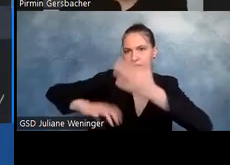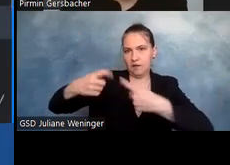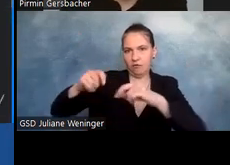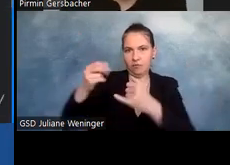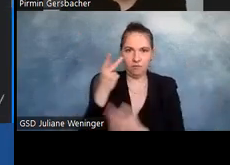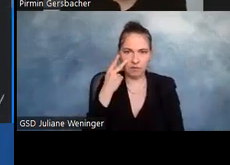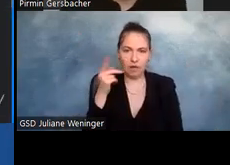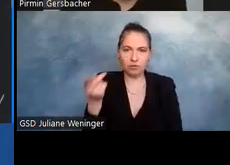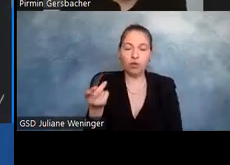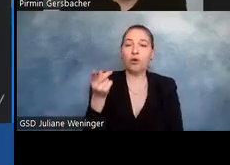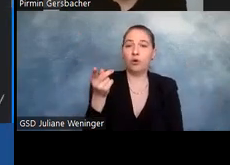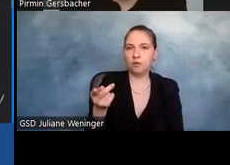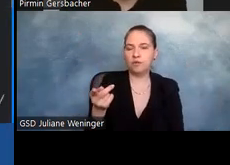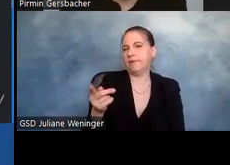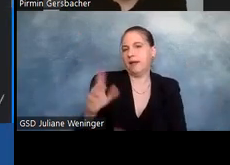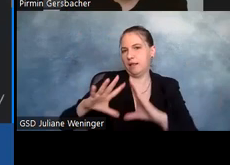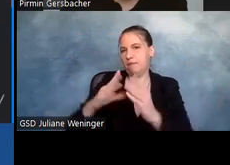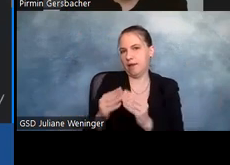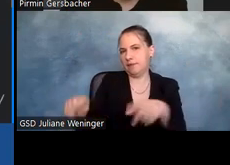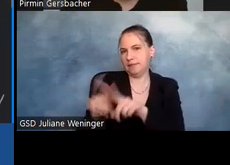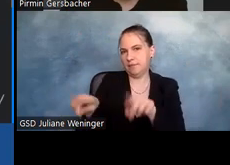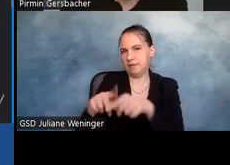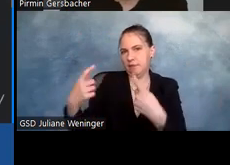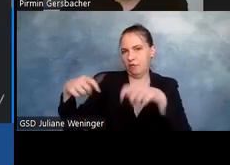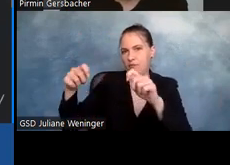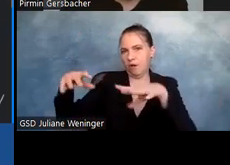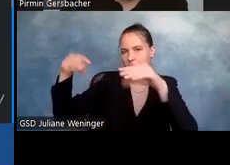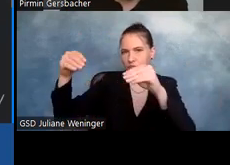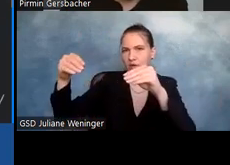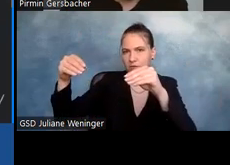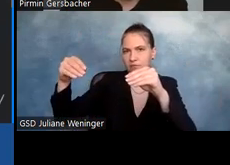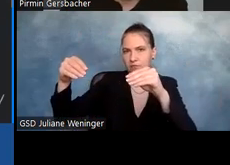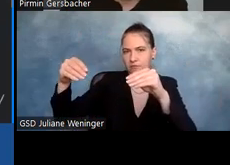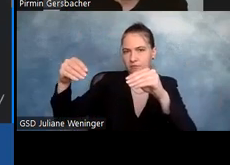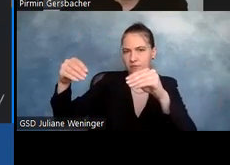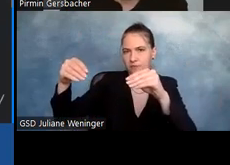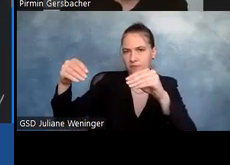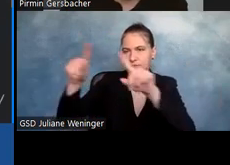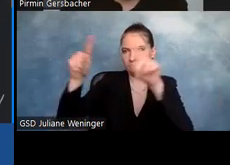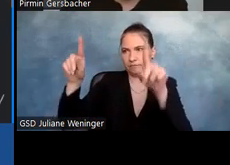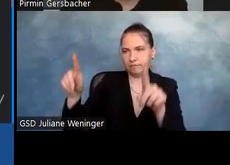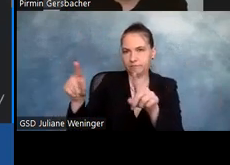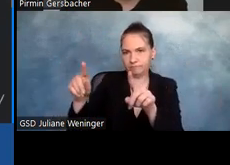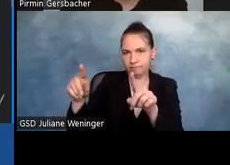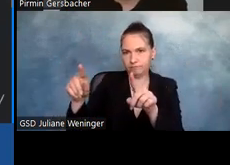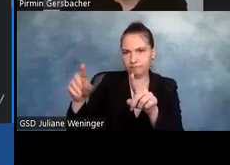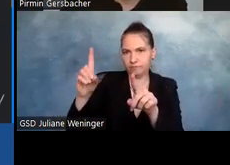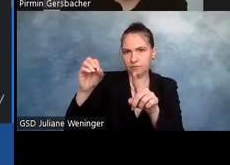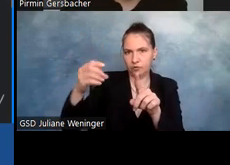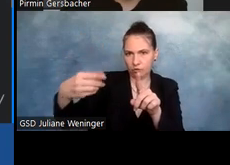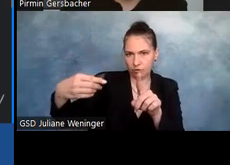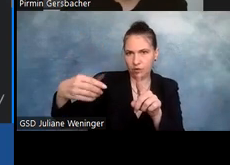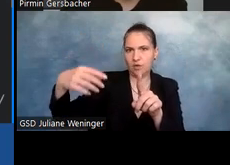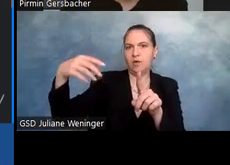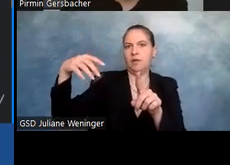ist so eine Seite immer gleich aufgebaut. Das heißt, sie fängt eigentlich an mit so einem Ecken in Klammer mit dem Doctype HTML, dann